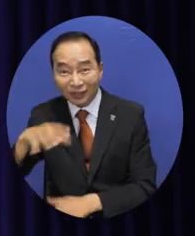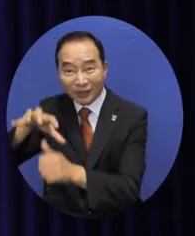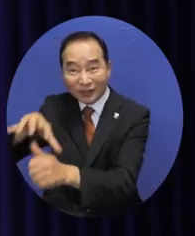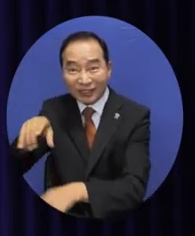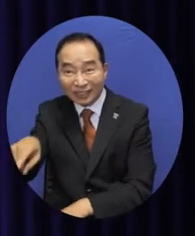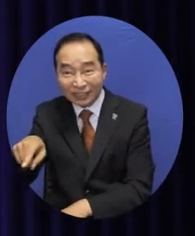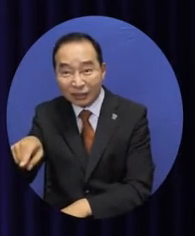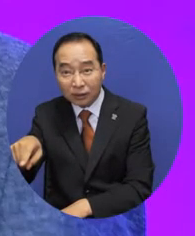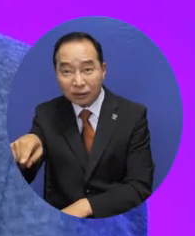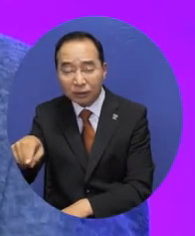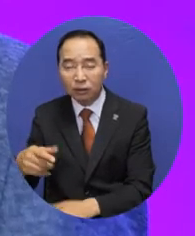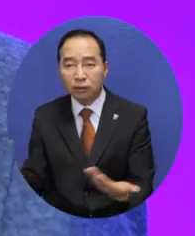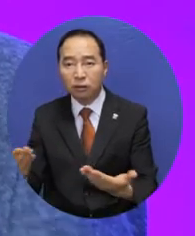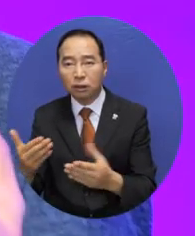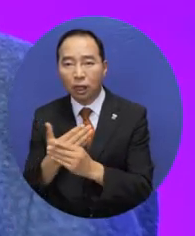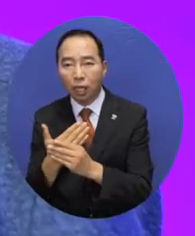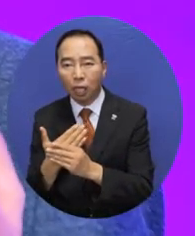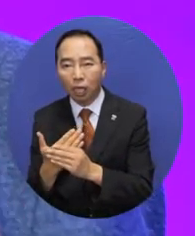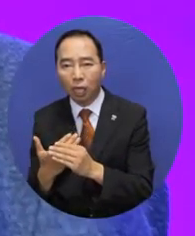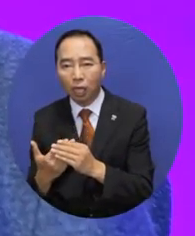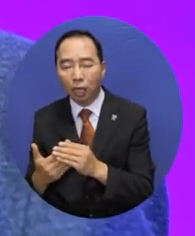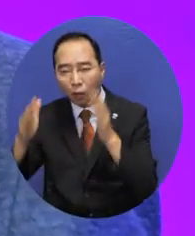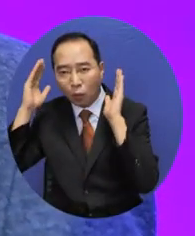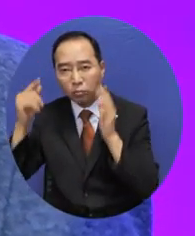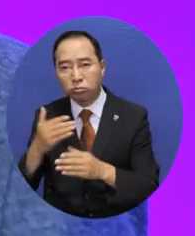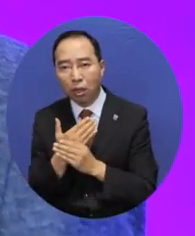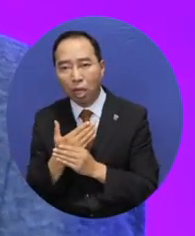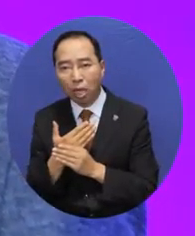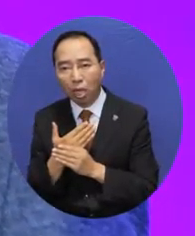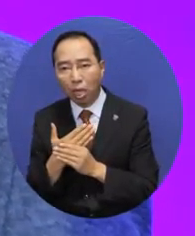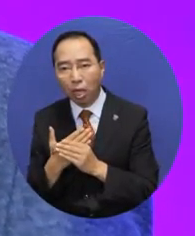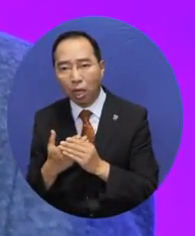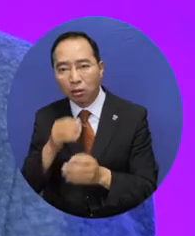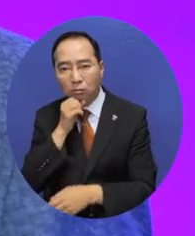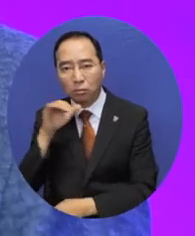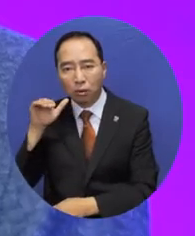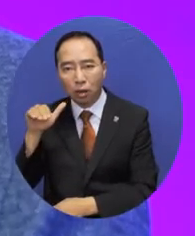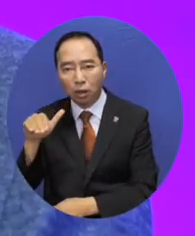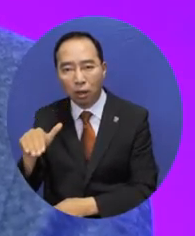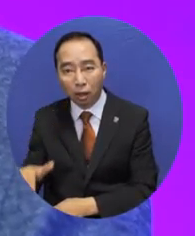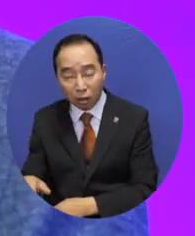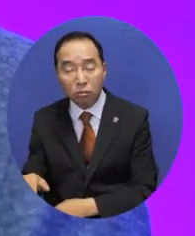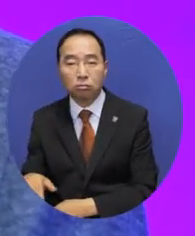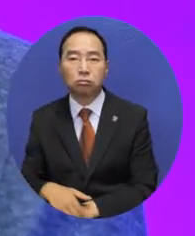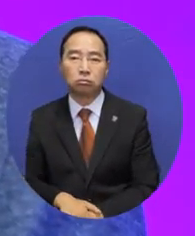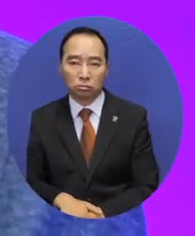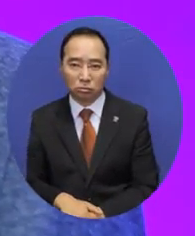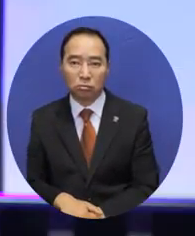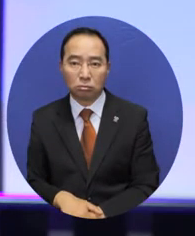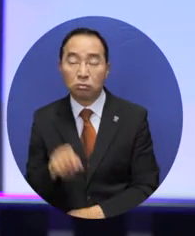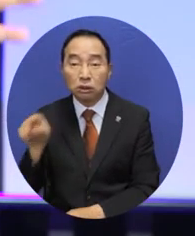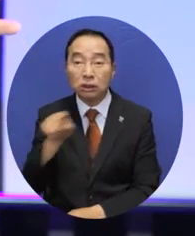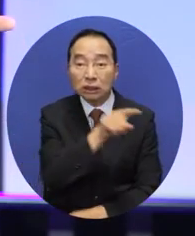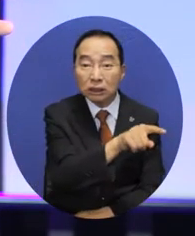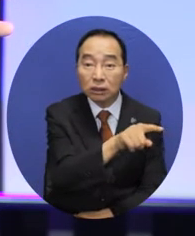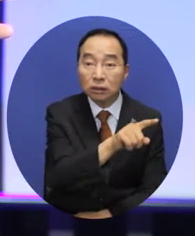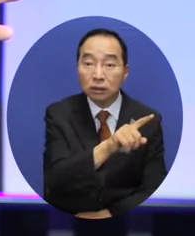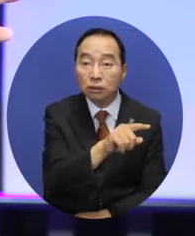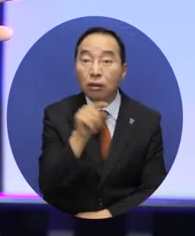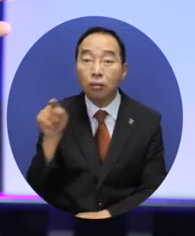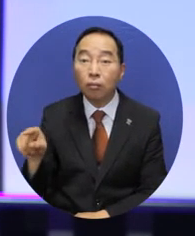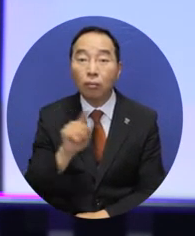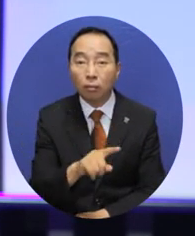결과가 나타났고 이것은 졸업 이후에까지 이어졌습니다. 그리고 갈색 눈동자 집단과 파란색